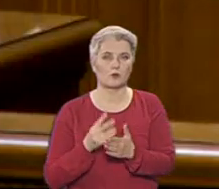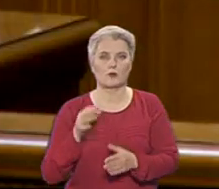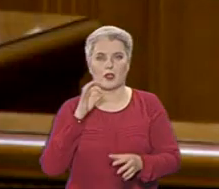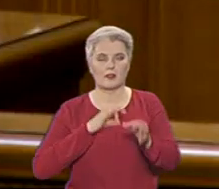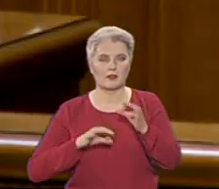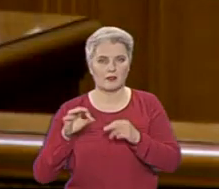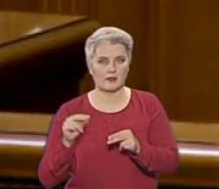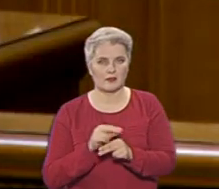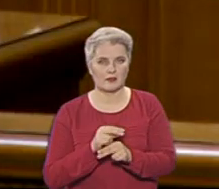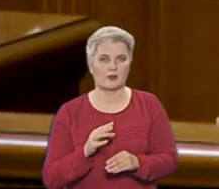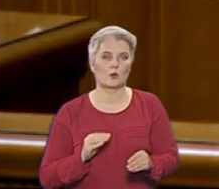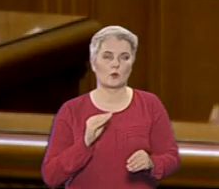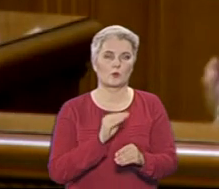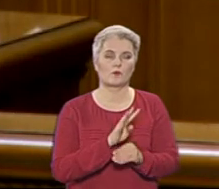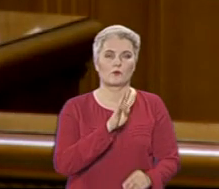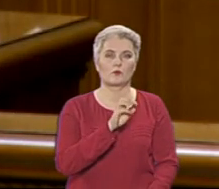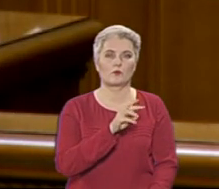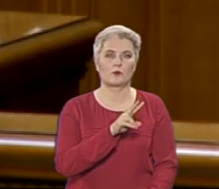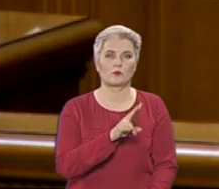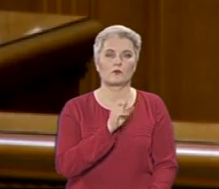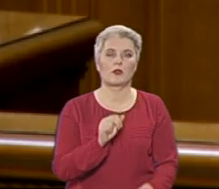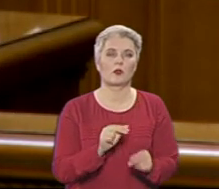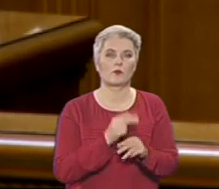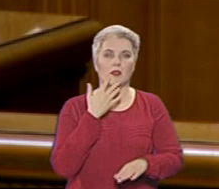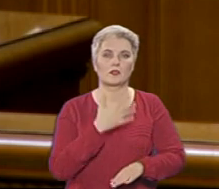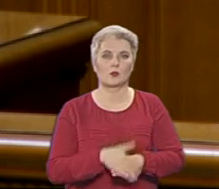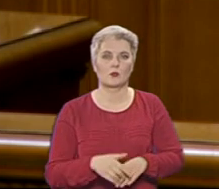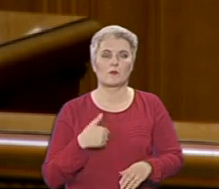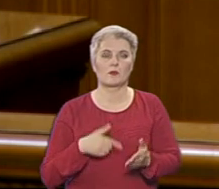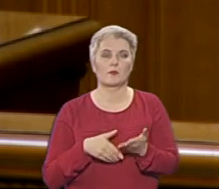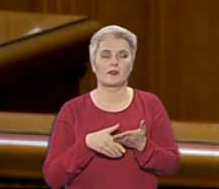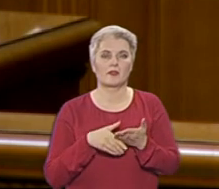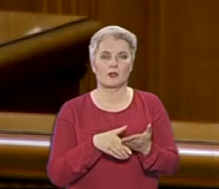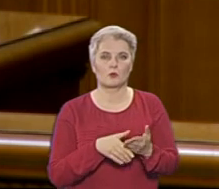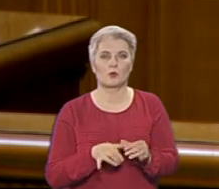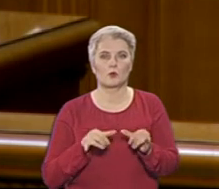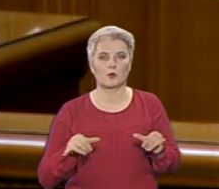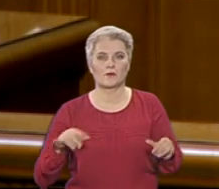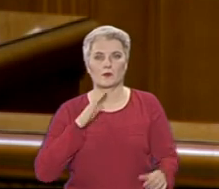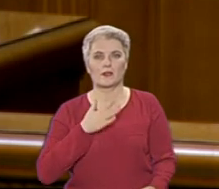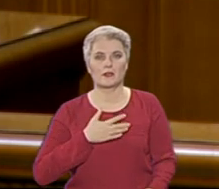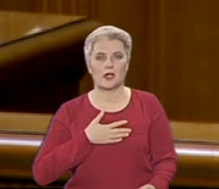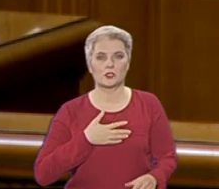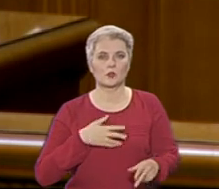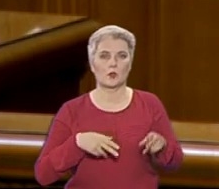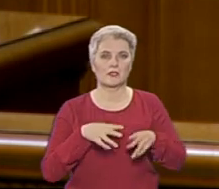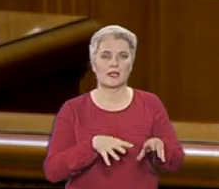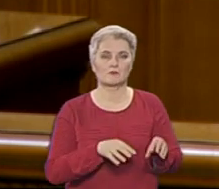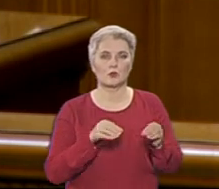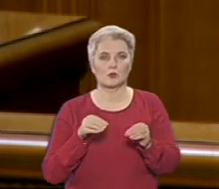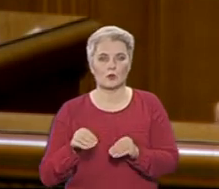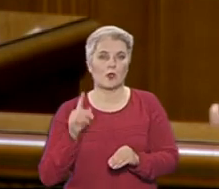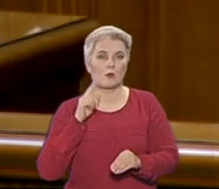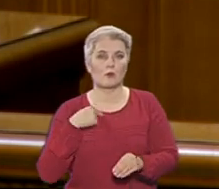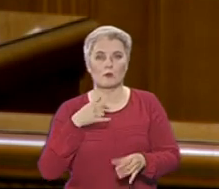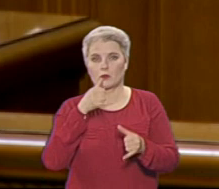ще додаткові 400 мільйонів на лікування за кордонів. Так, ми підтримуємо розвиток нашої трансплантології, лікування тут, але поки